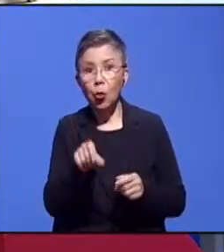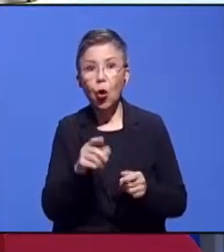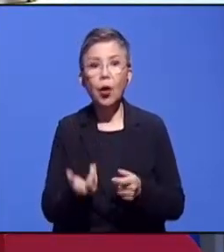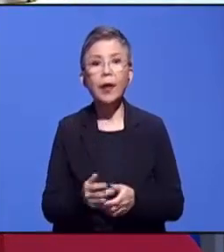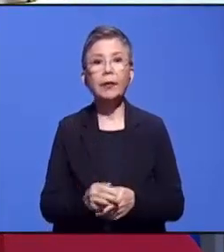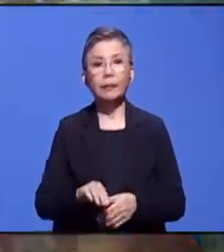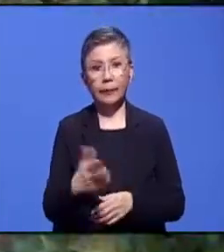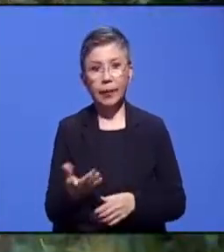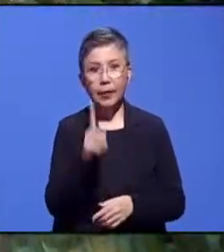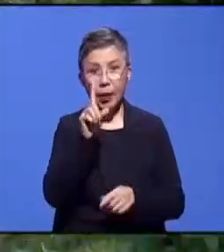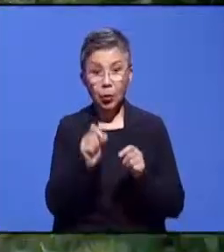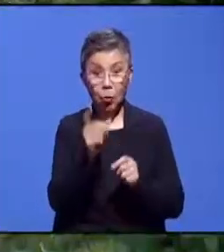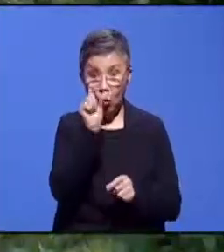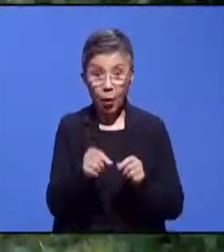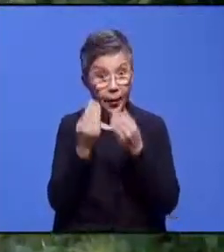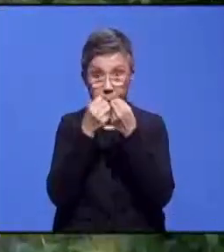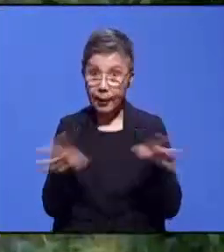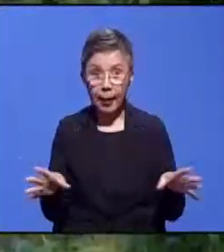sungai.